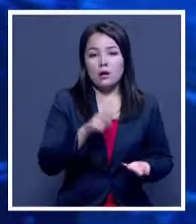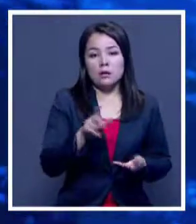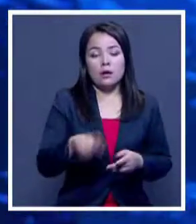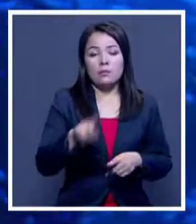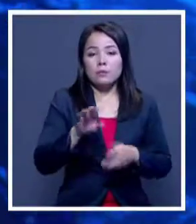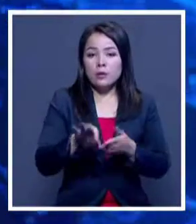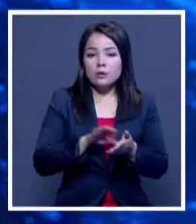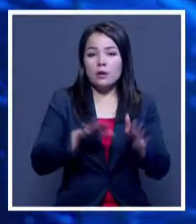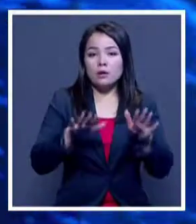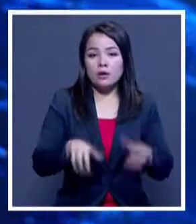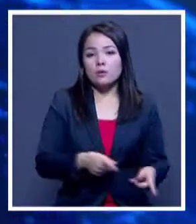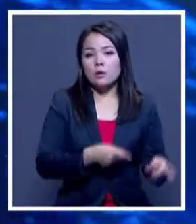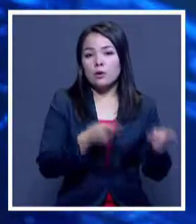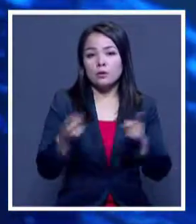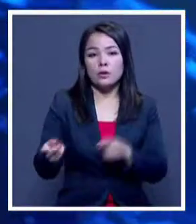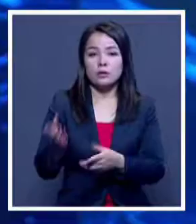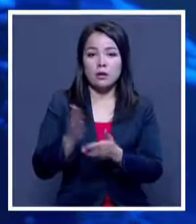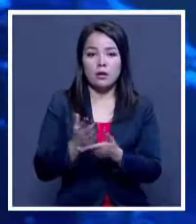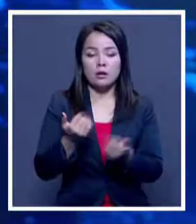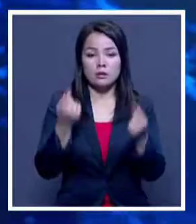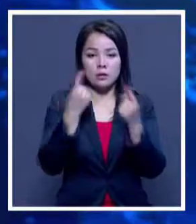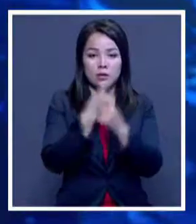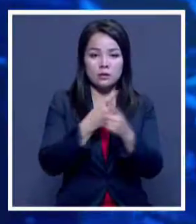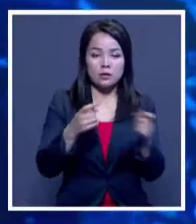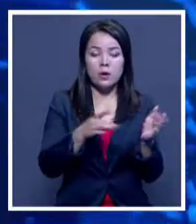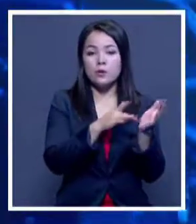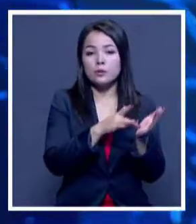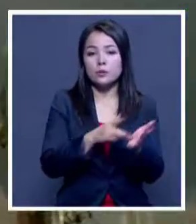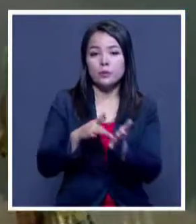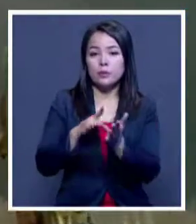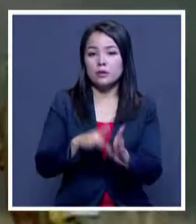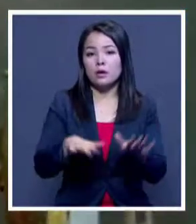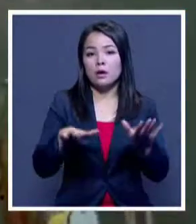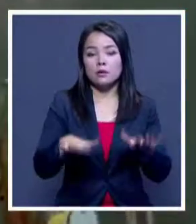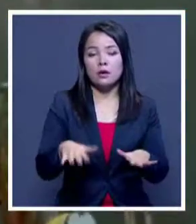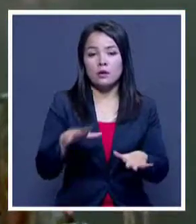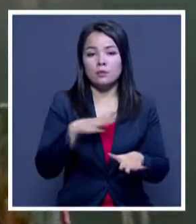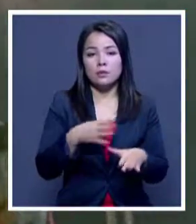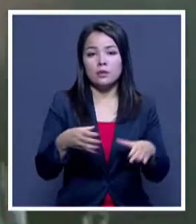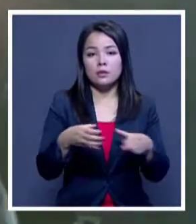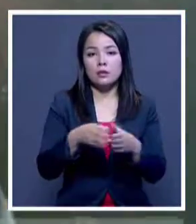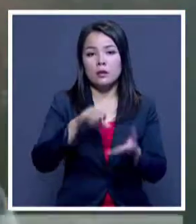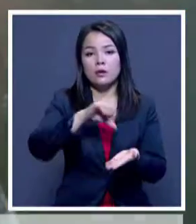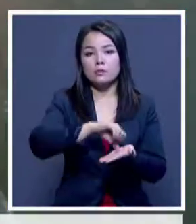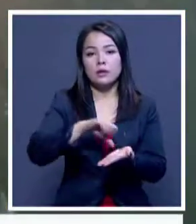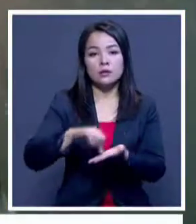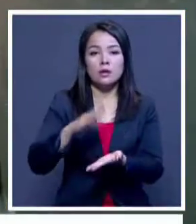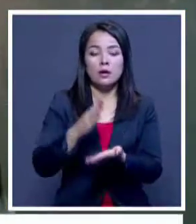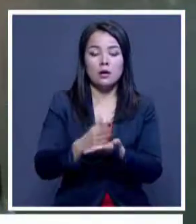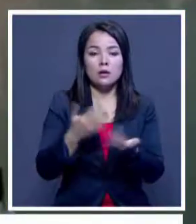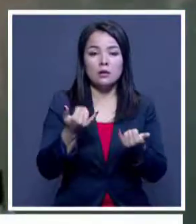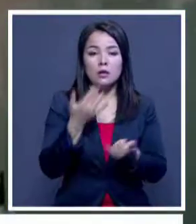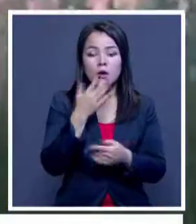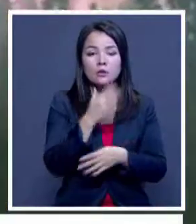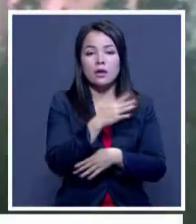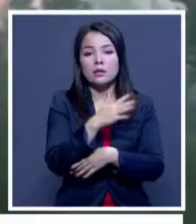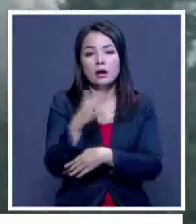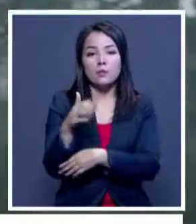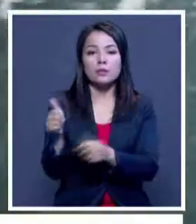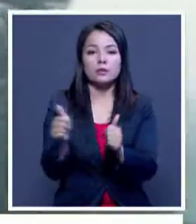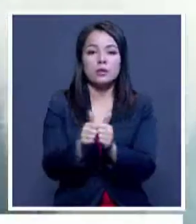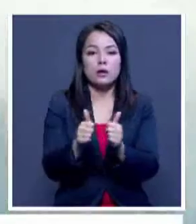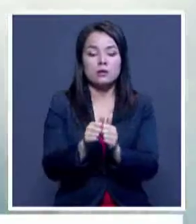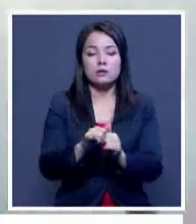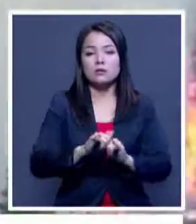жатыр. Соңғы деректер бойынша тілсіз жау туристер көптеп баратын Гранд Тетон мен Йеллоустоун ұлттық саябағына жақын